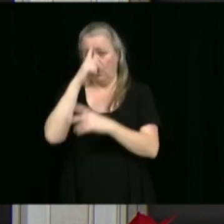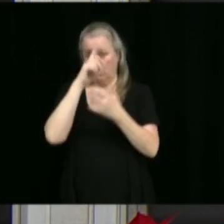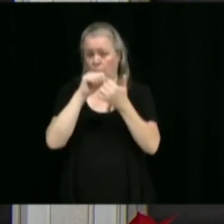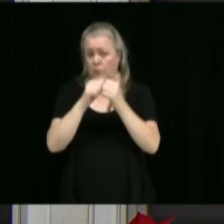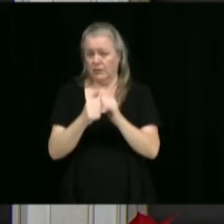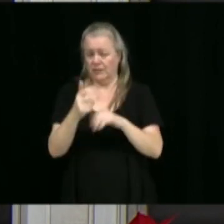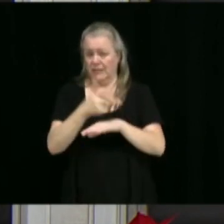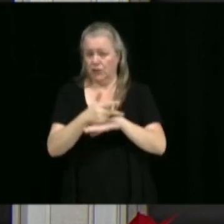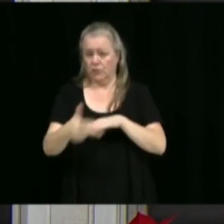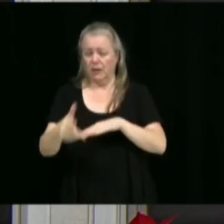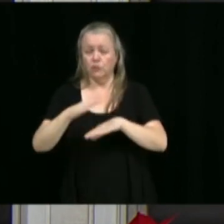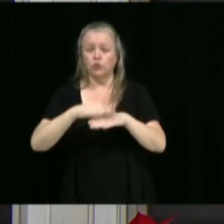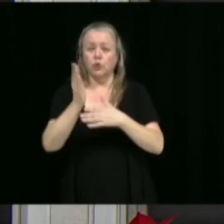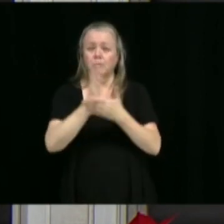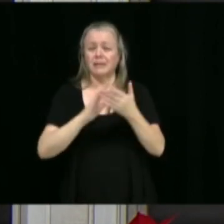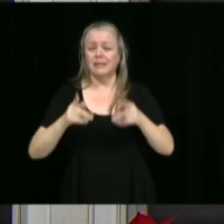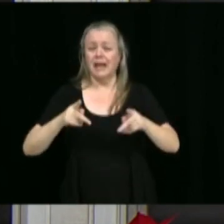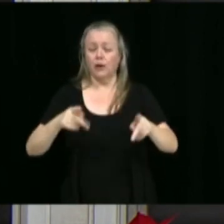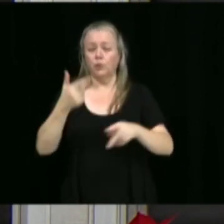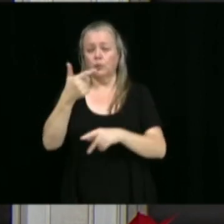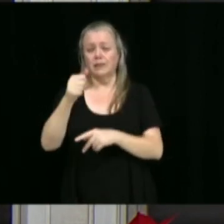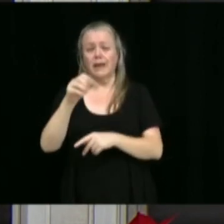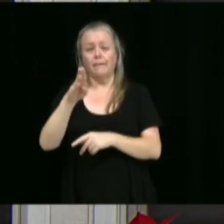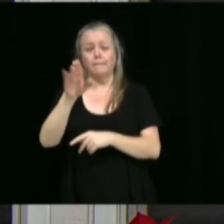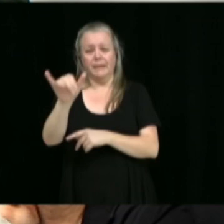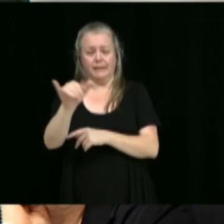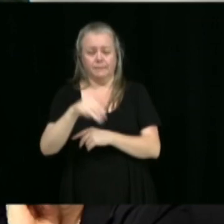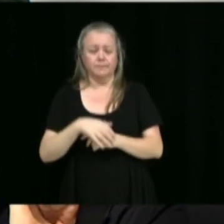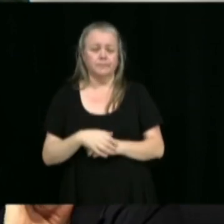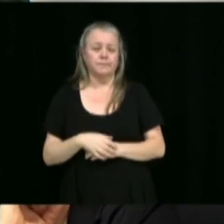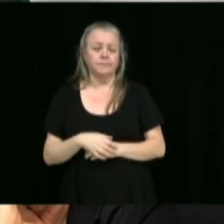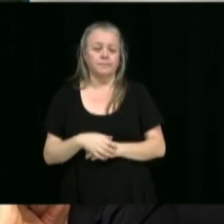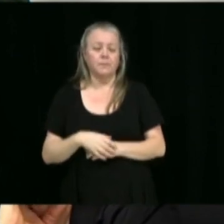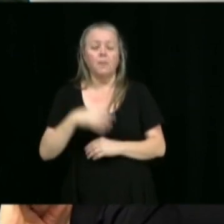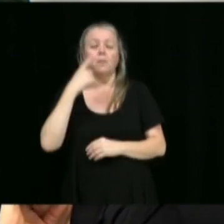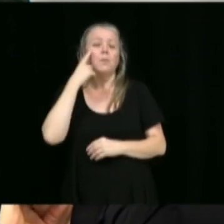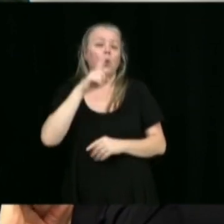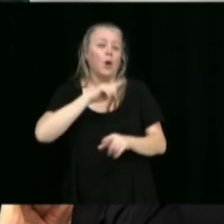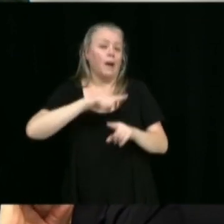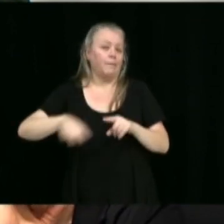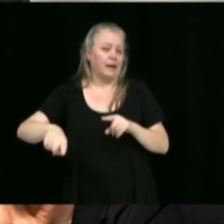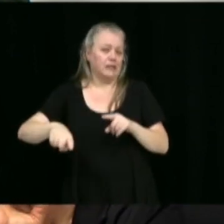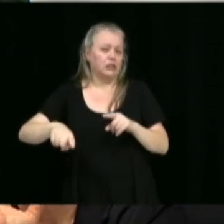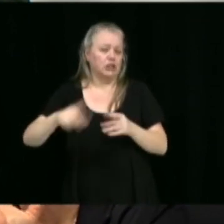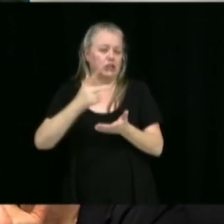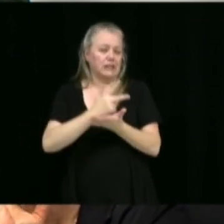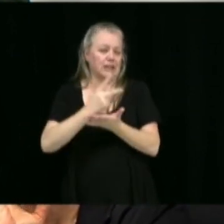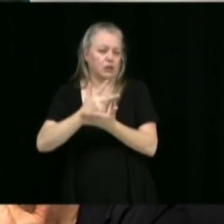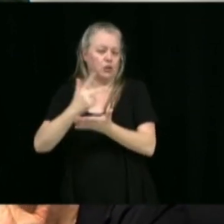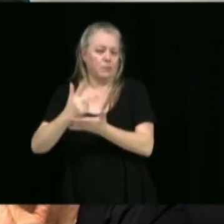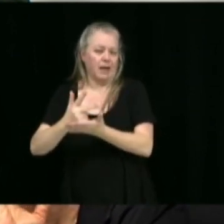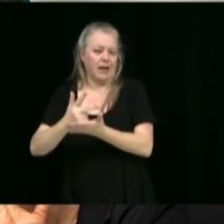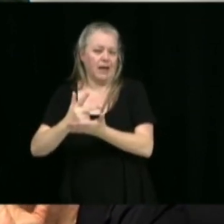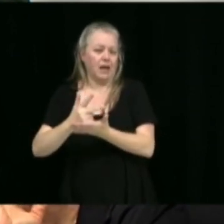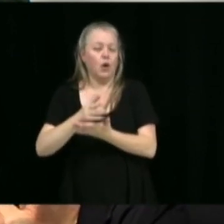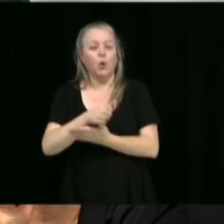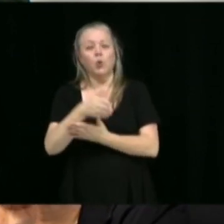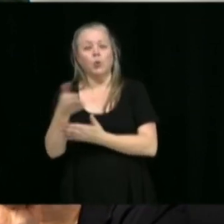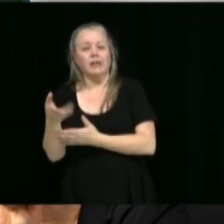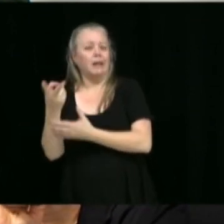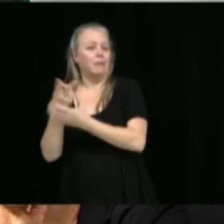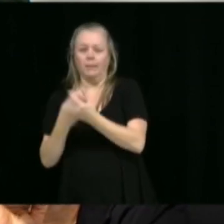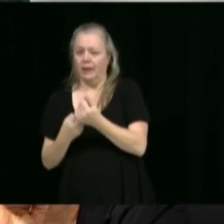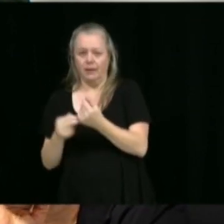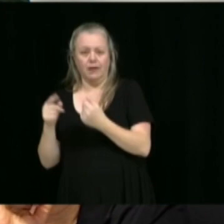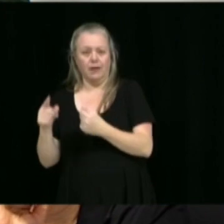conditions de stationnement sur une partie de la rue Gaby. C'est pour interdire le stationnement sur une partie de la rue Gaby, côté impair, à